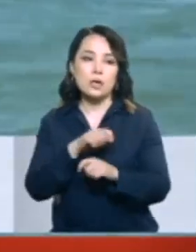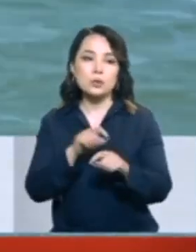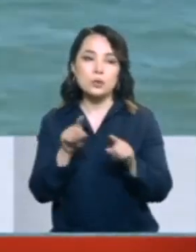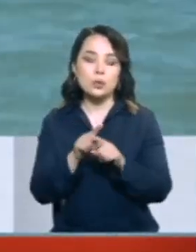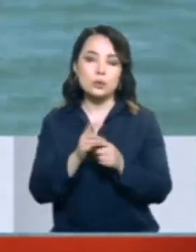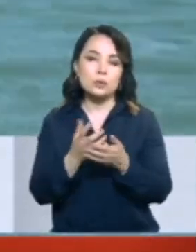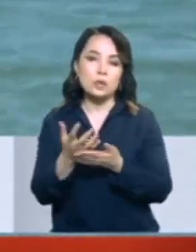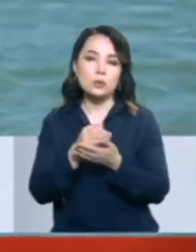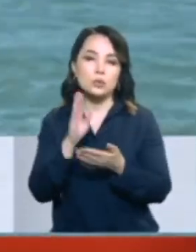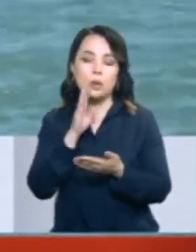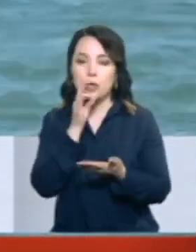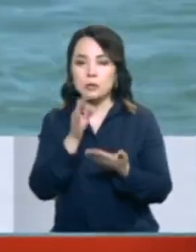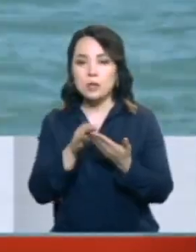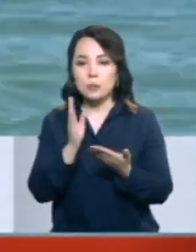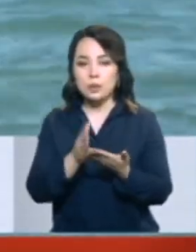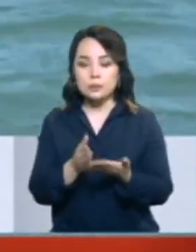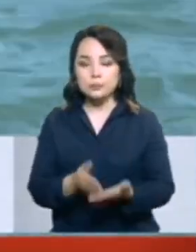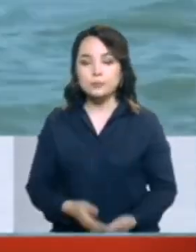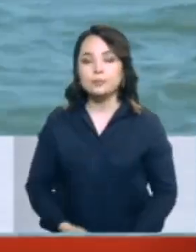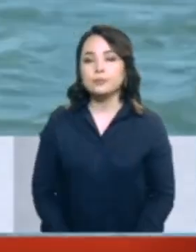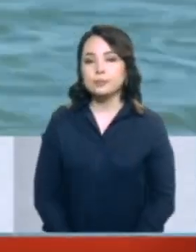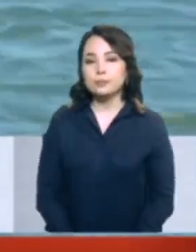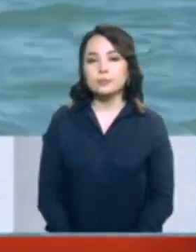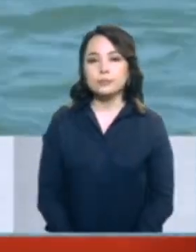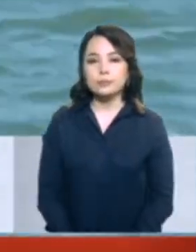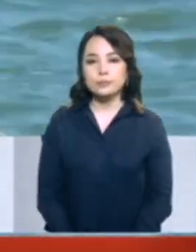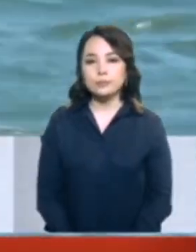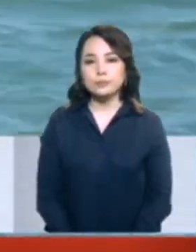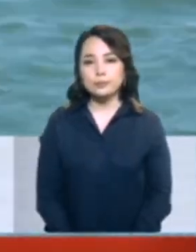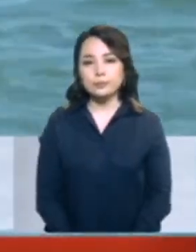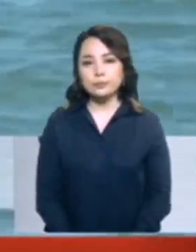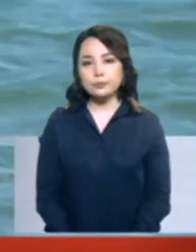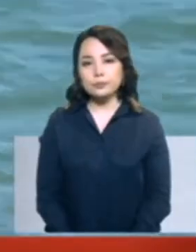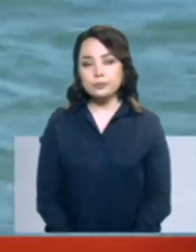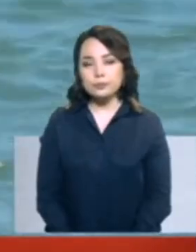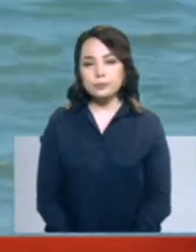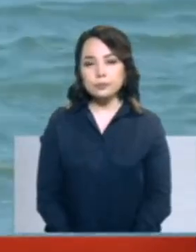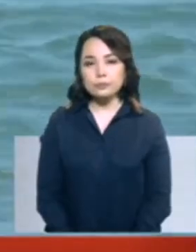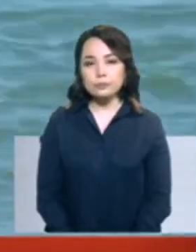су жиналады деп күтілуде. Қуаныш Қанатұлы, Самат Оразалинов, Қазақстан ұлттық арнасы, Жетісу облысы.